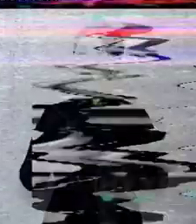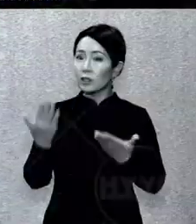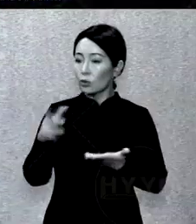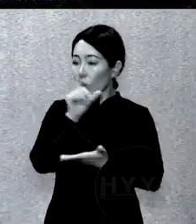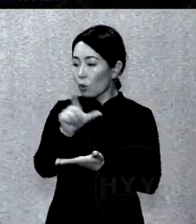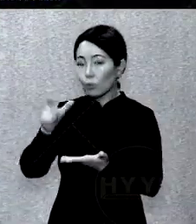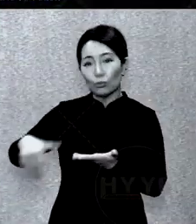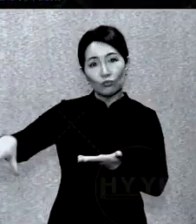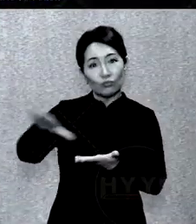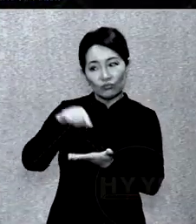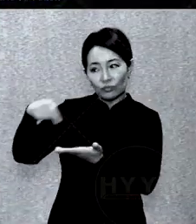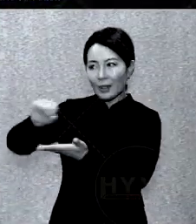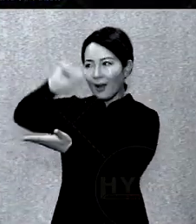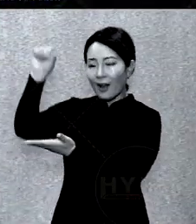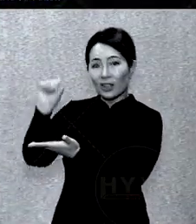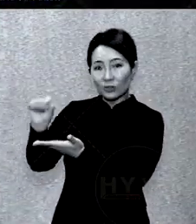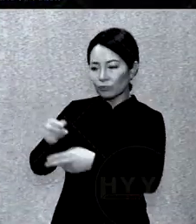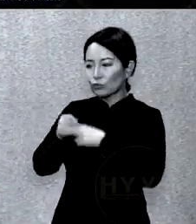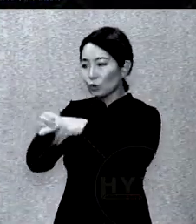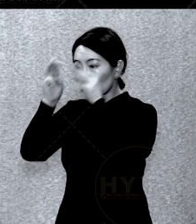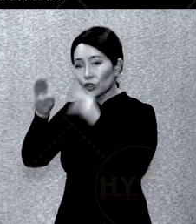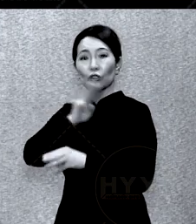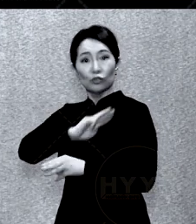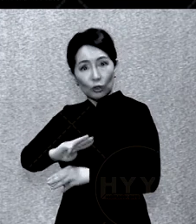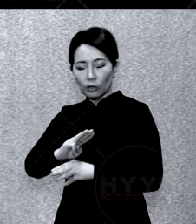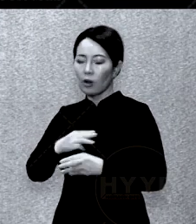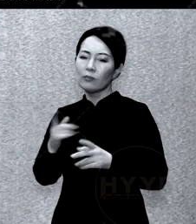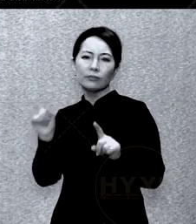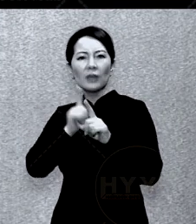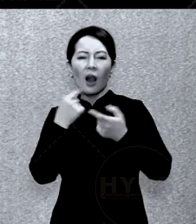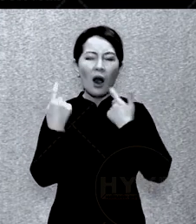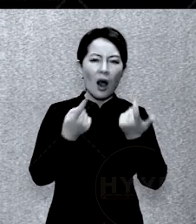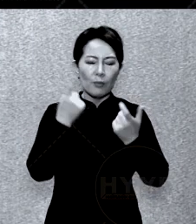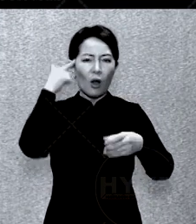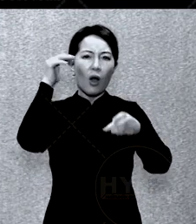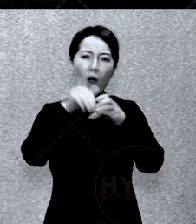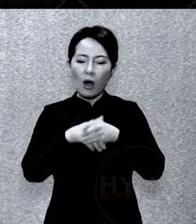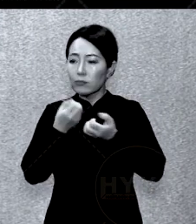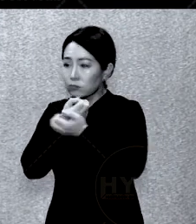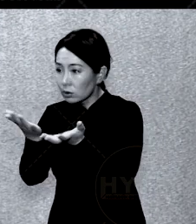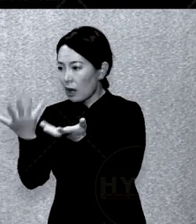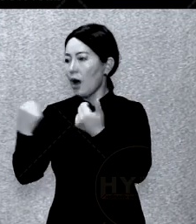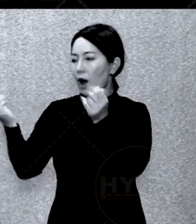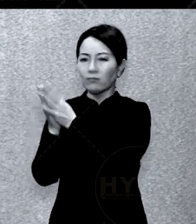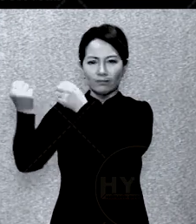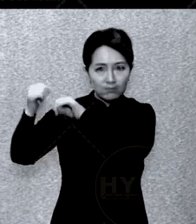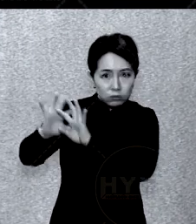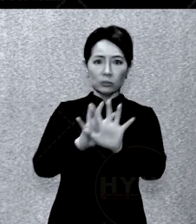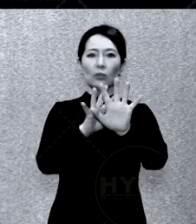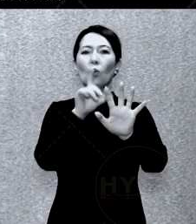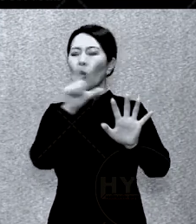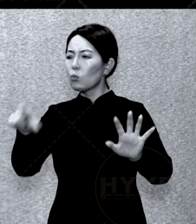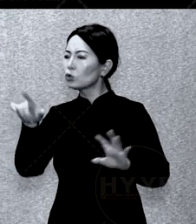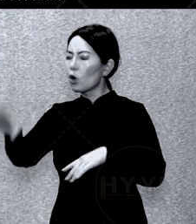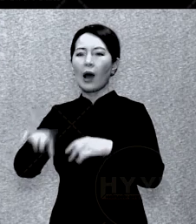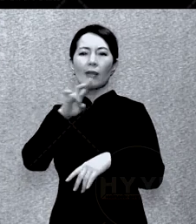Тэнд байгаа хүмүүсийн асуудлыг шийдхийн төлөө явж очиод яриад тэр асуудлаа ойлгуулад ингээм хамтдаа тэмцэхэд бол үнэхээр ард түмэн